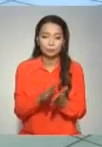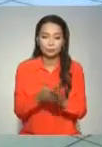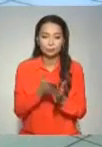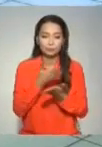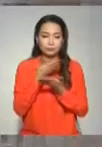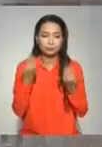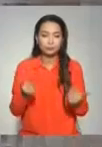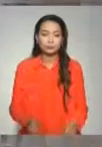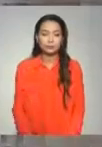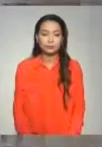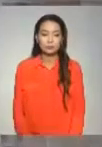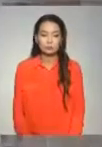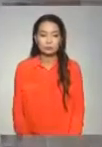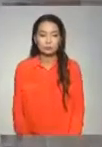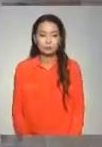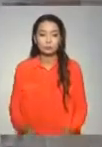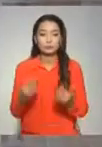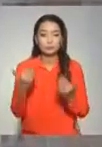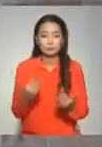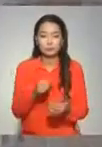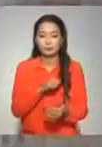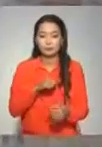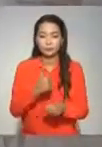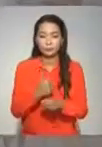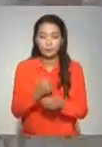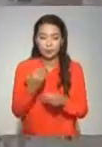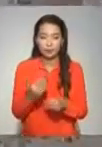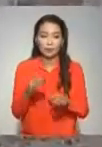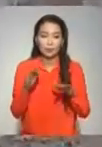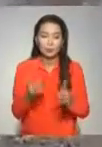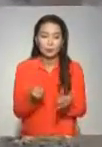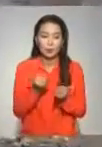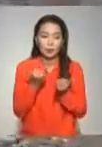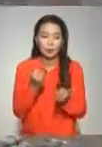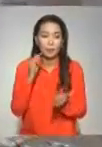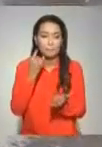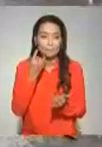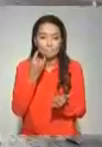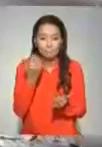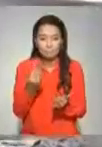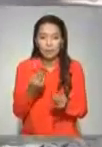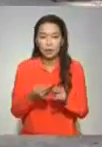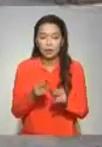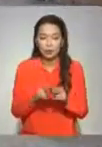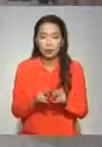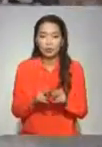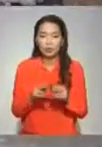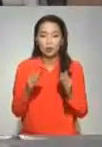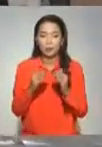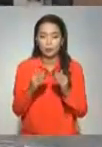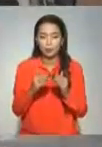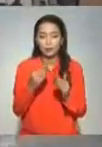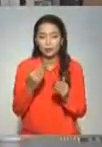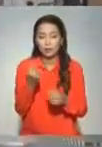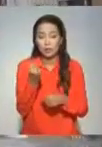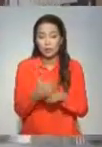расскажет. Вид на одну из главных достопримечательностей Павлодара, который открывался при въезде в город Благовещенский